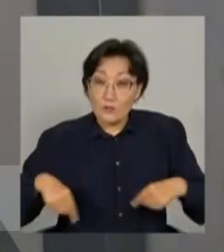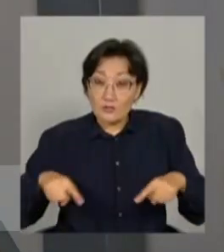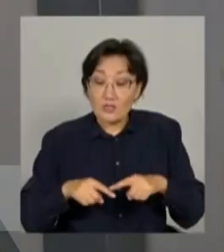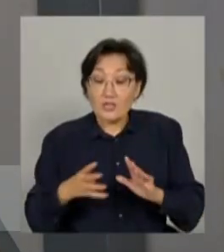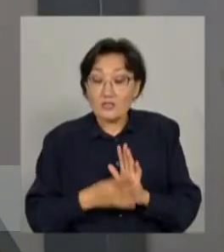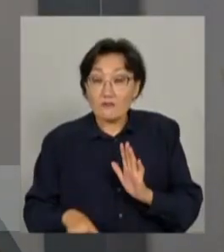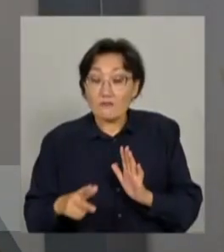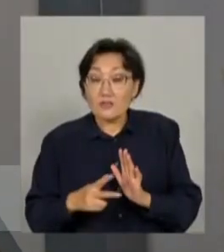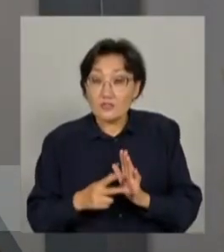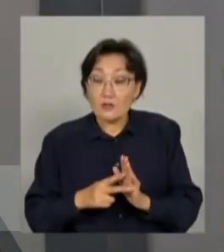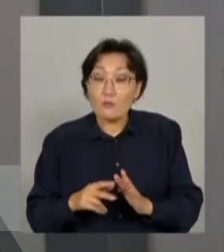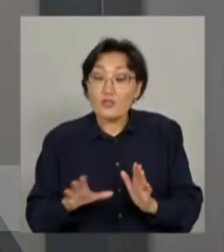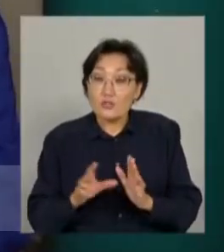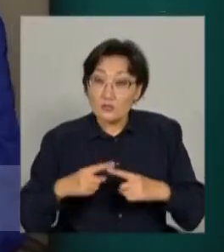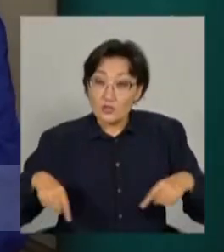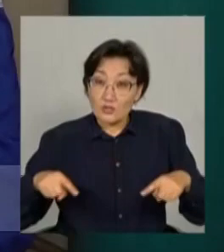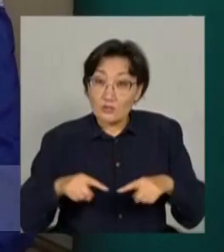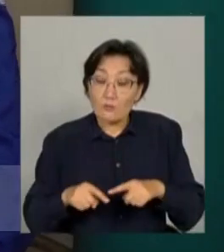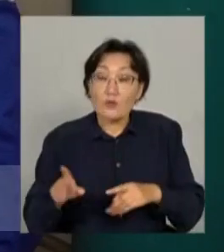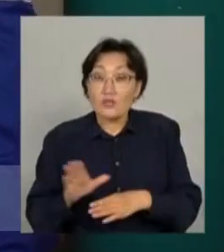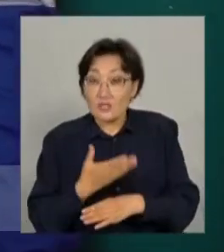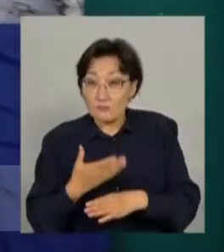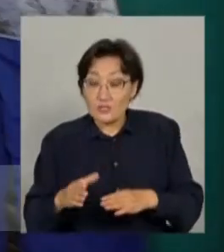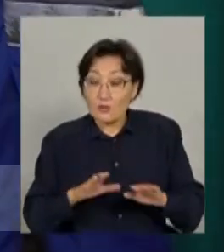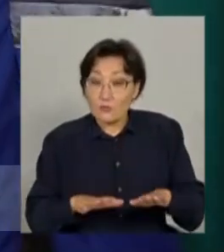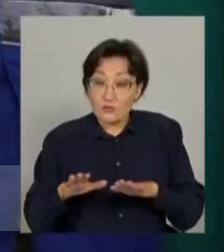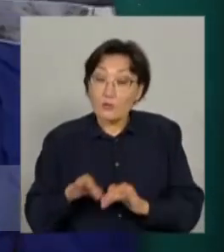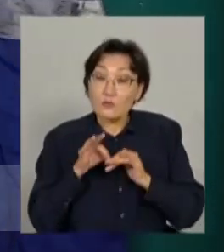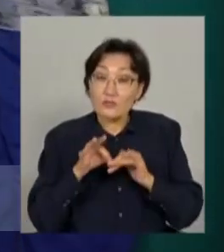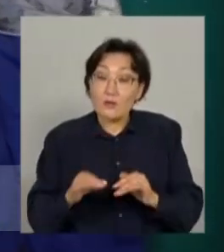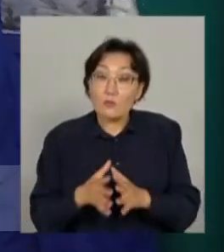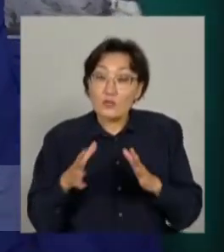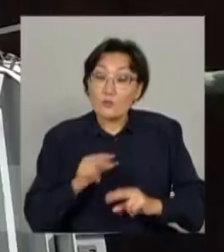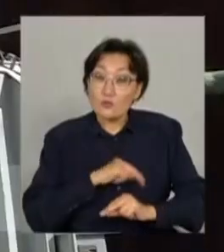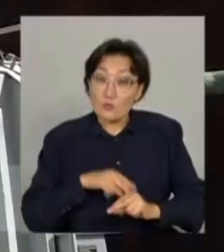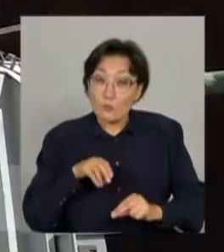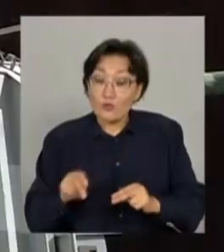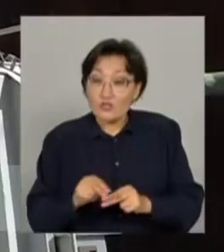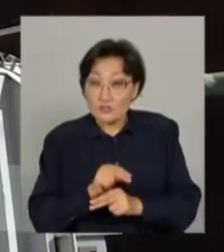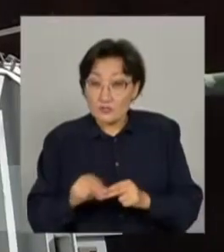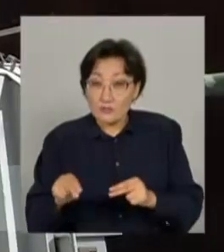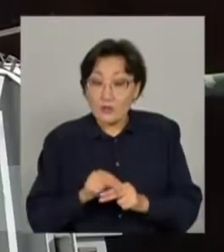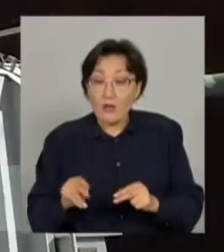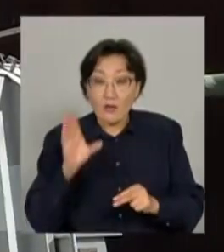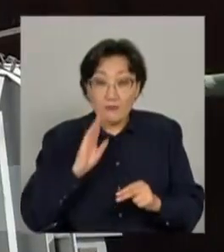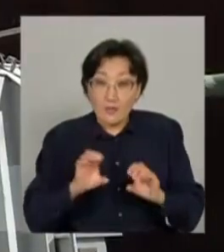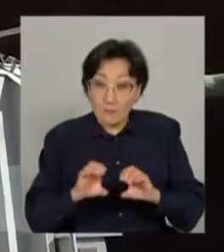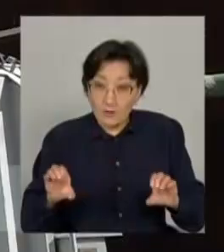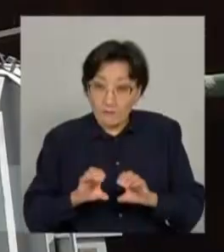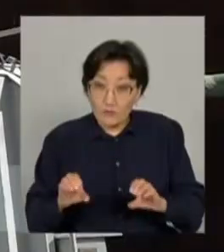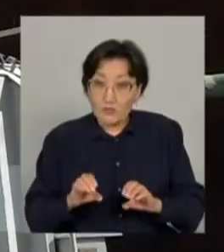98 трансформаторных подстанций и распределительных пунктов. Проводятся масштабные работы по реконструкции водопроводных